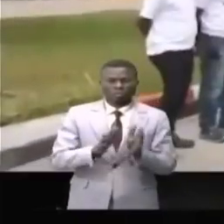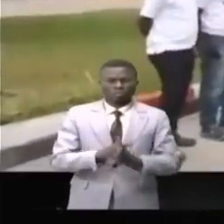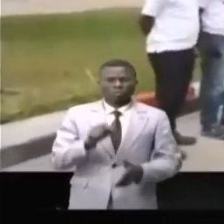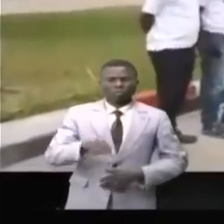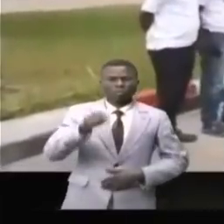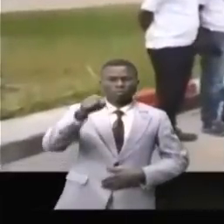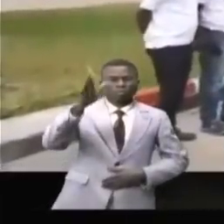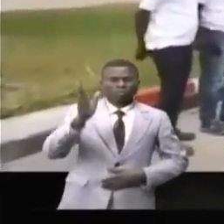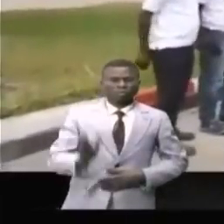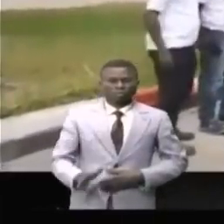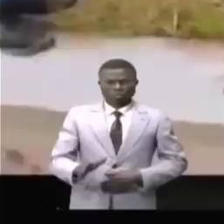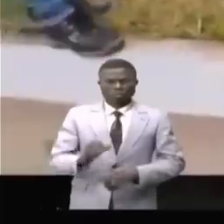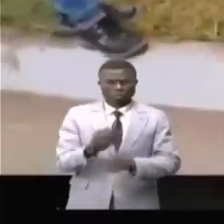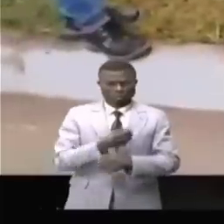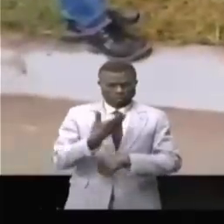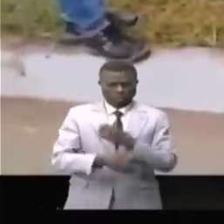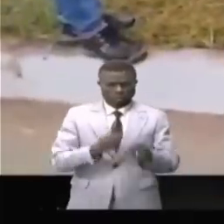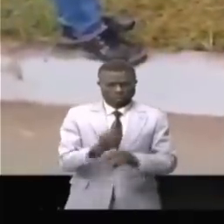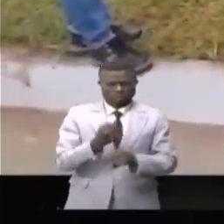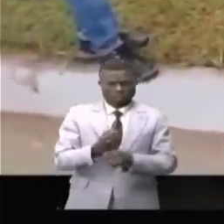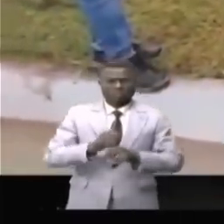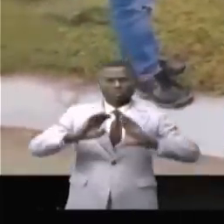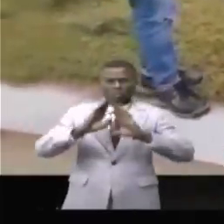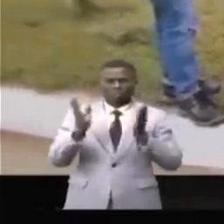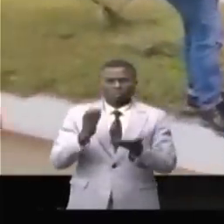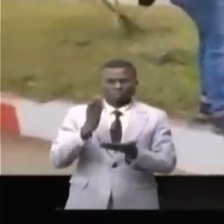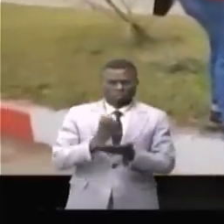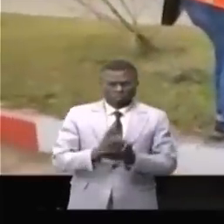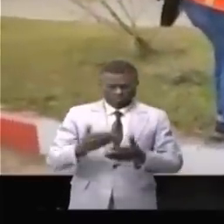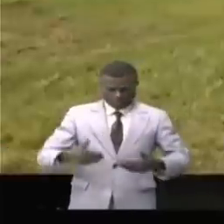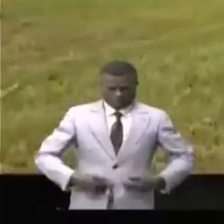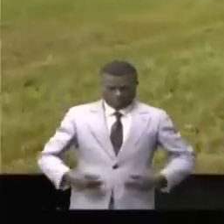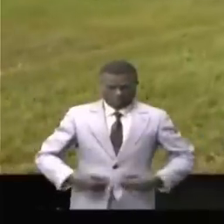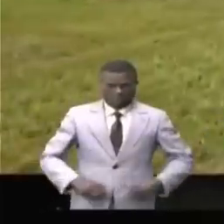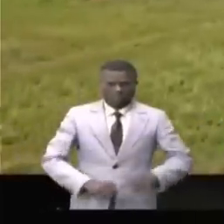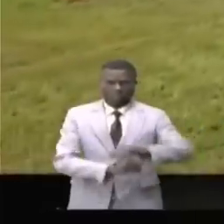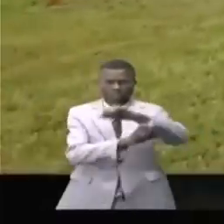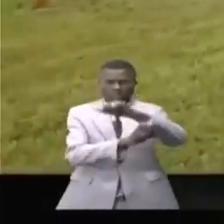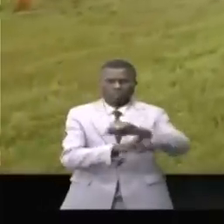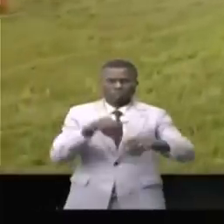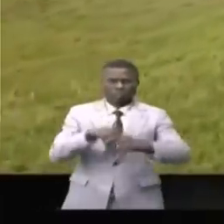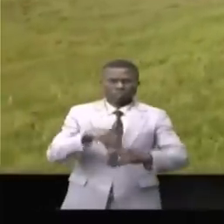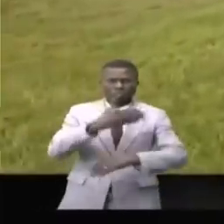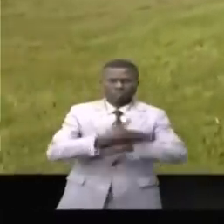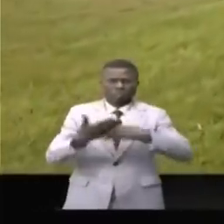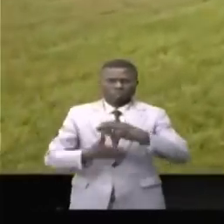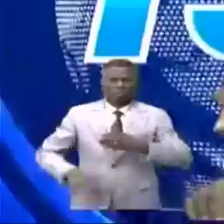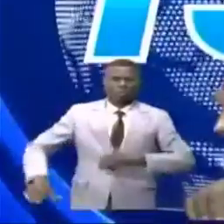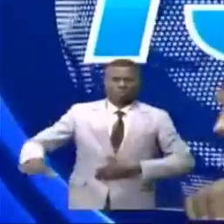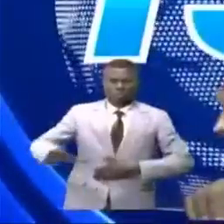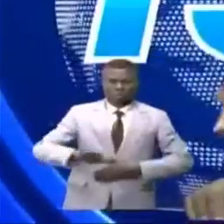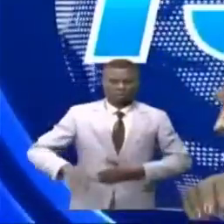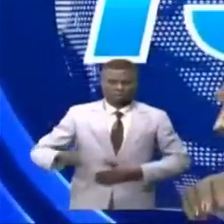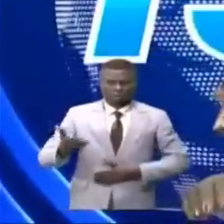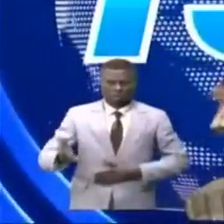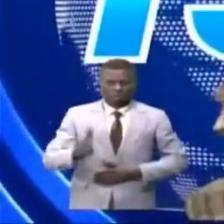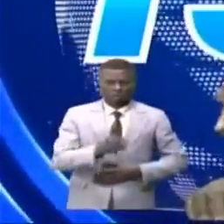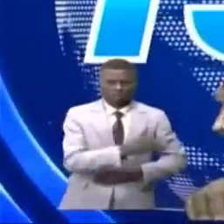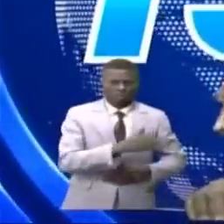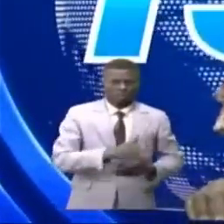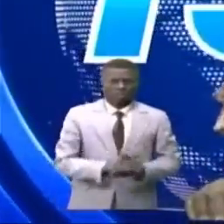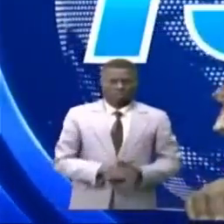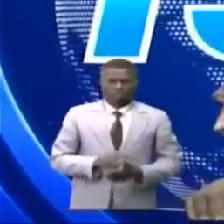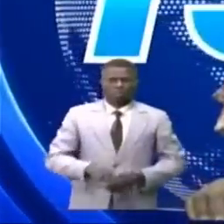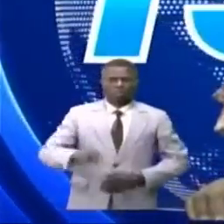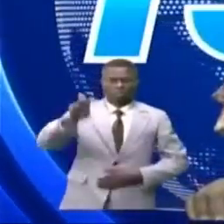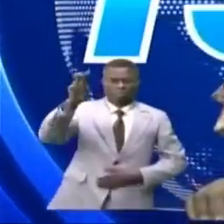par l'entrepreneuriat privé, les jeunes appelés à apporter la pierre à l'édifice que la RDC. En mission de